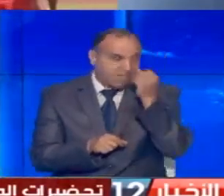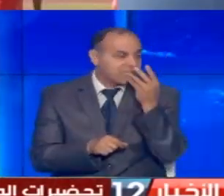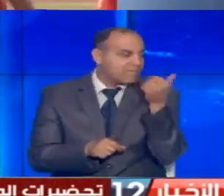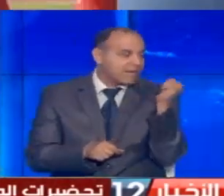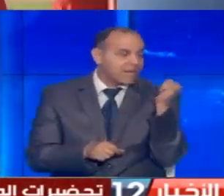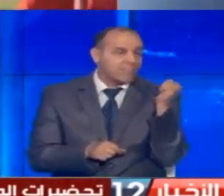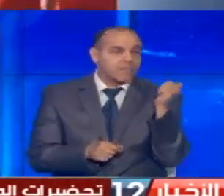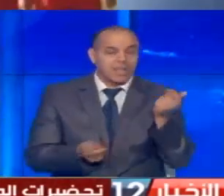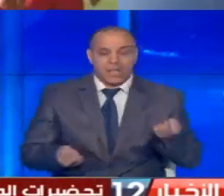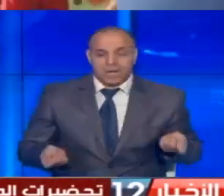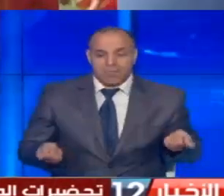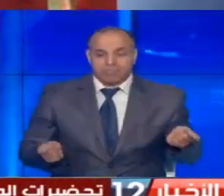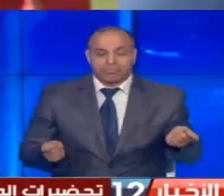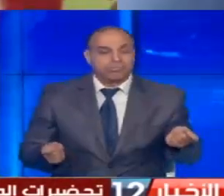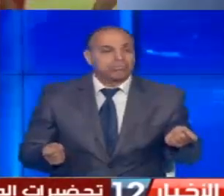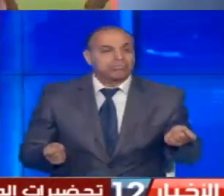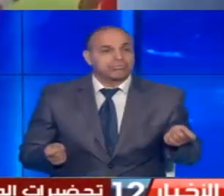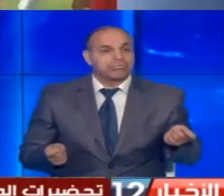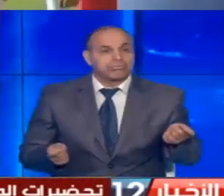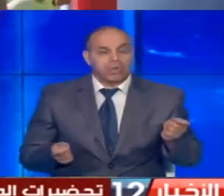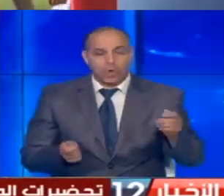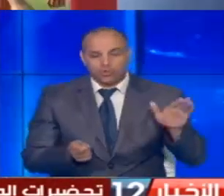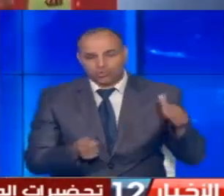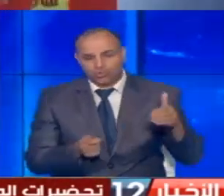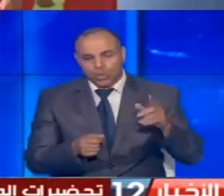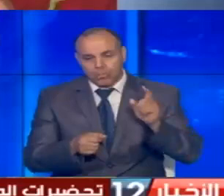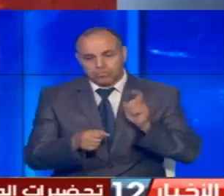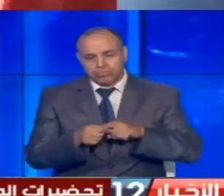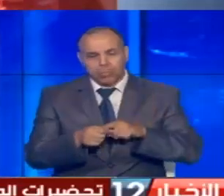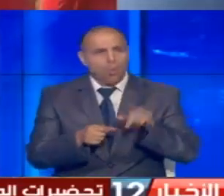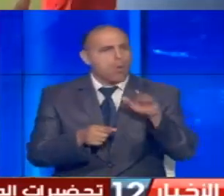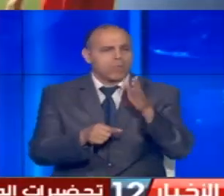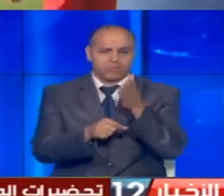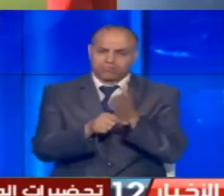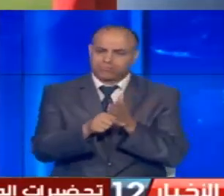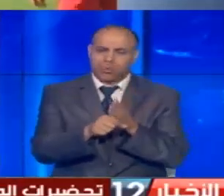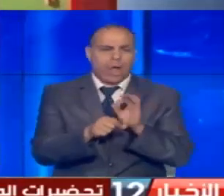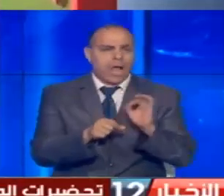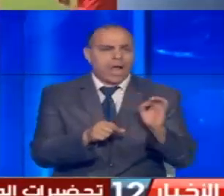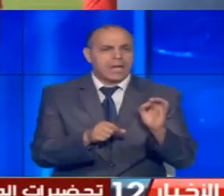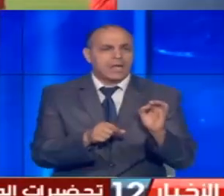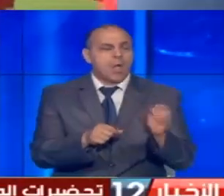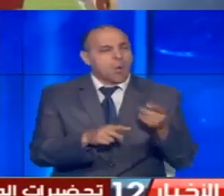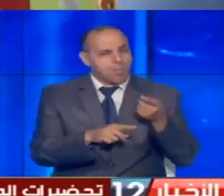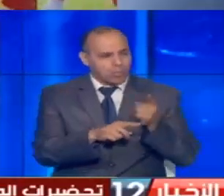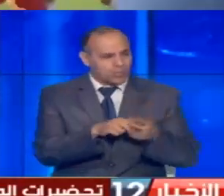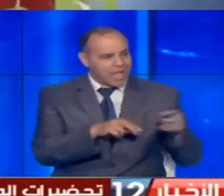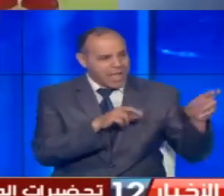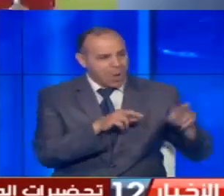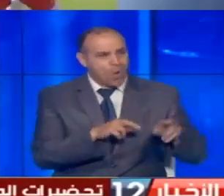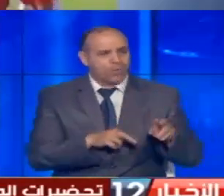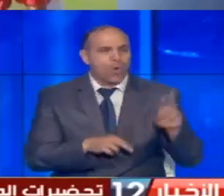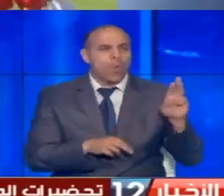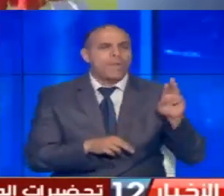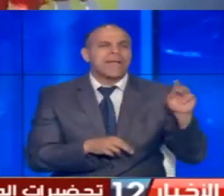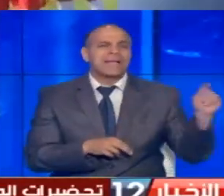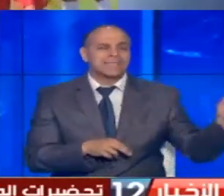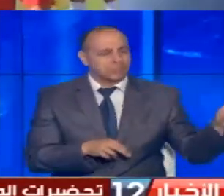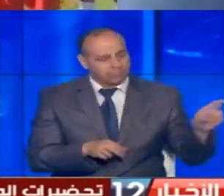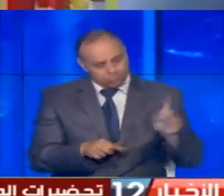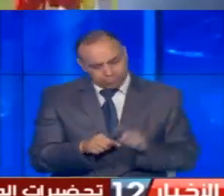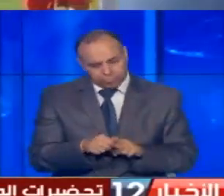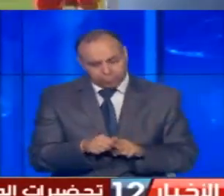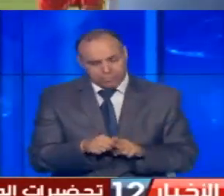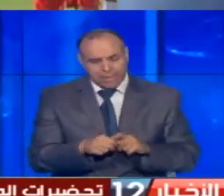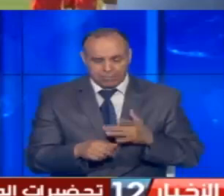أمس حصة تدريبية سجلت مشاركة كامل المجموعة، حصة سجلت كذلك عودة اللاعب وهبي الخزري الذي